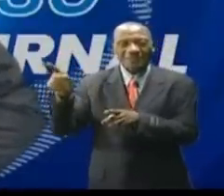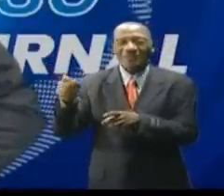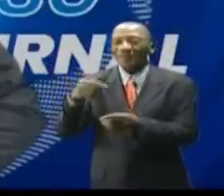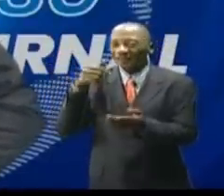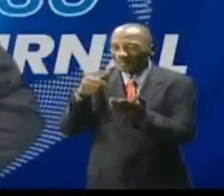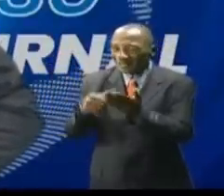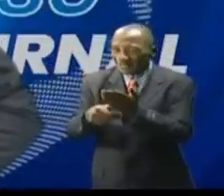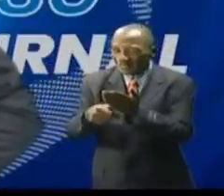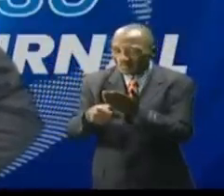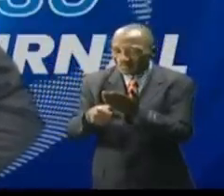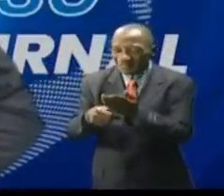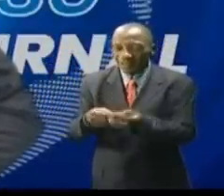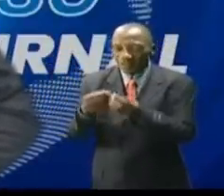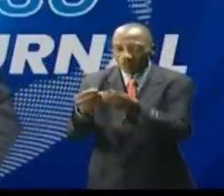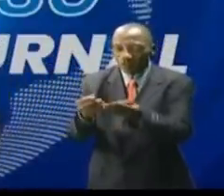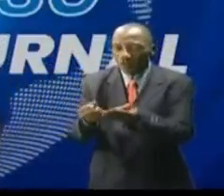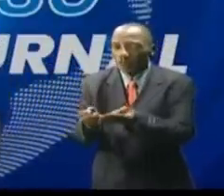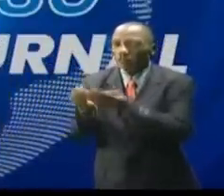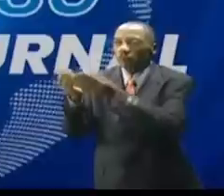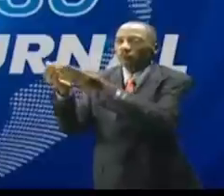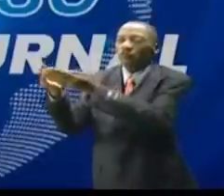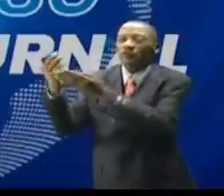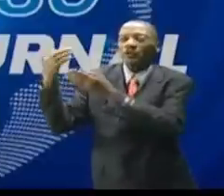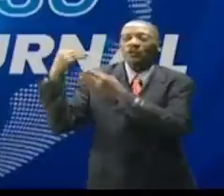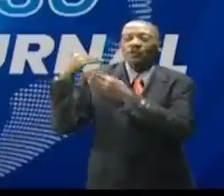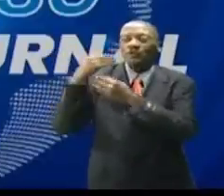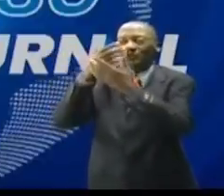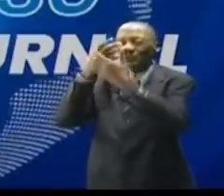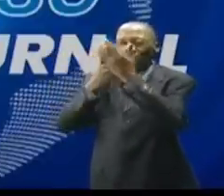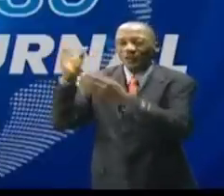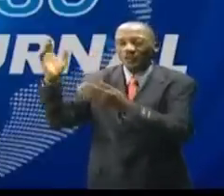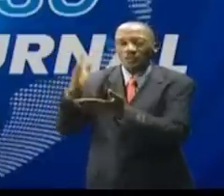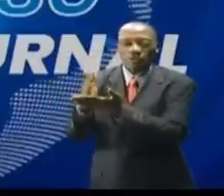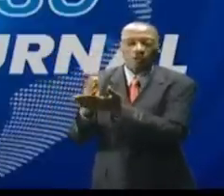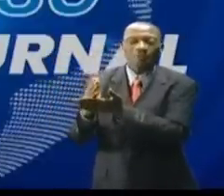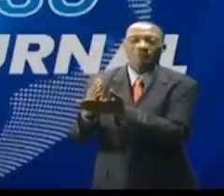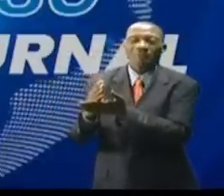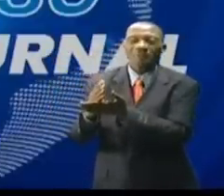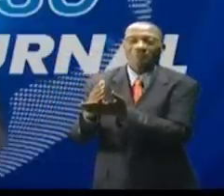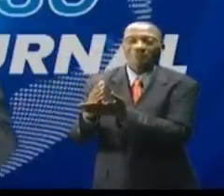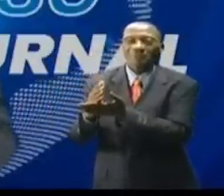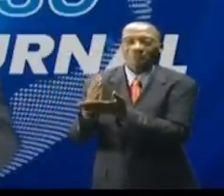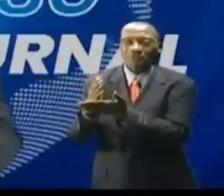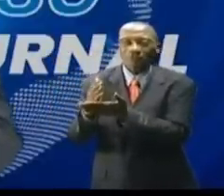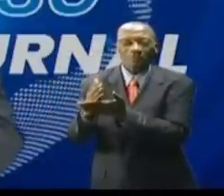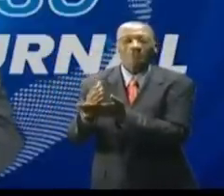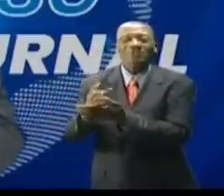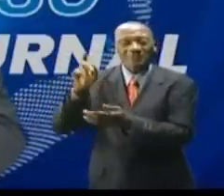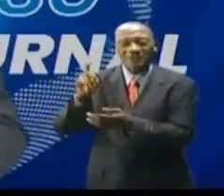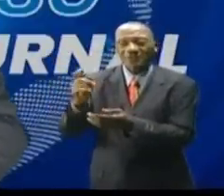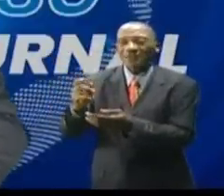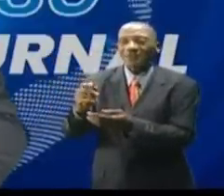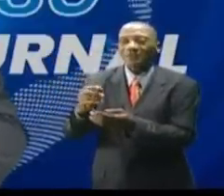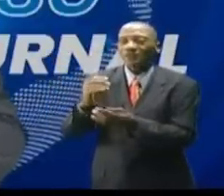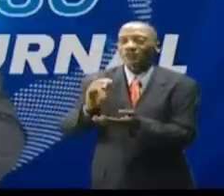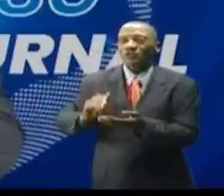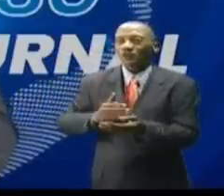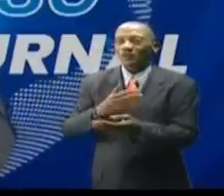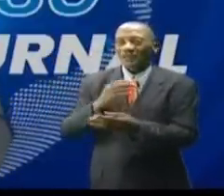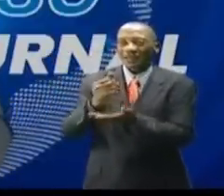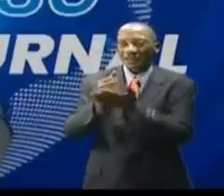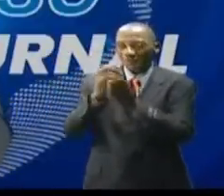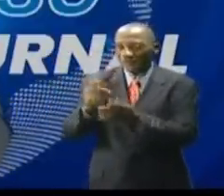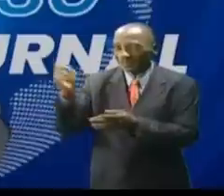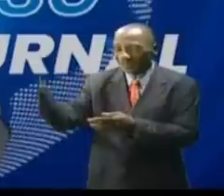autorités rwandaises jusqu'à à nouvel ordre et a rappelé en consultation le chargé d'affaires